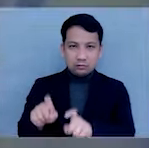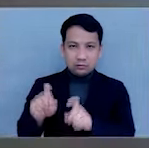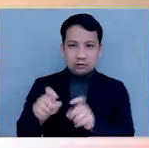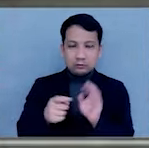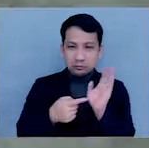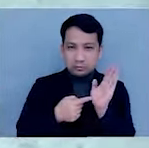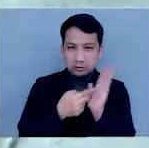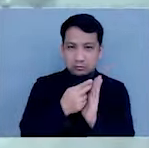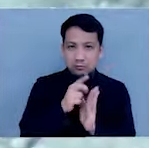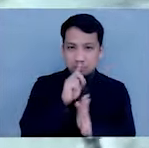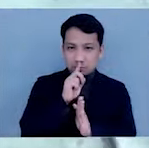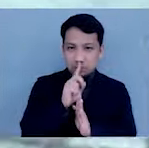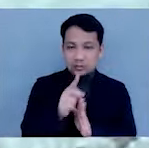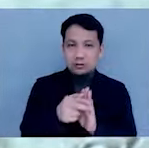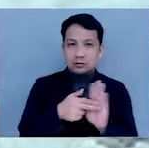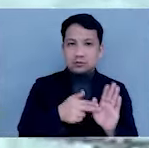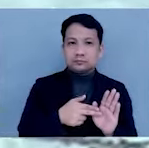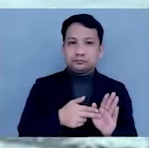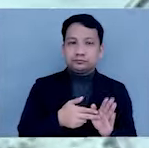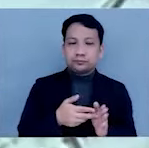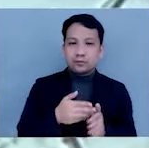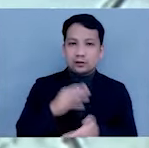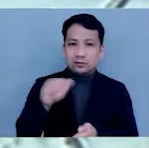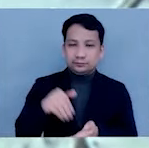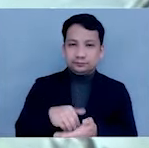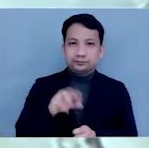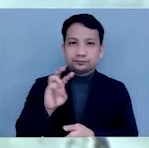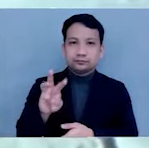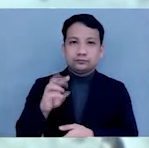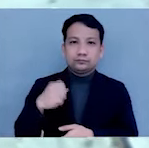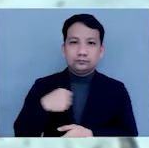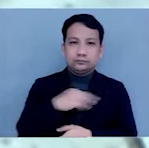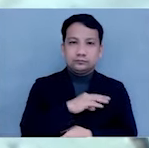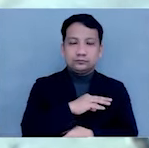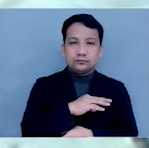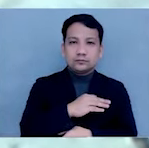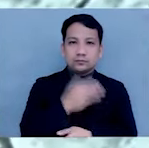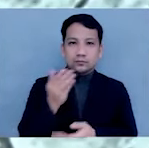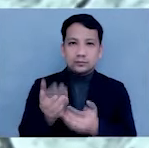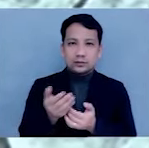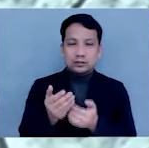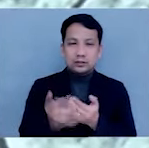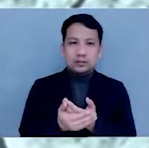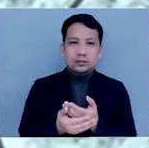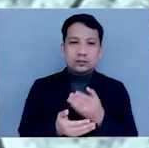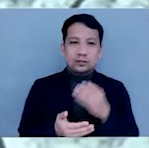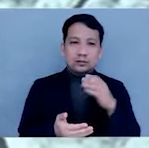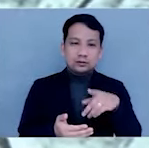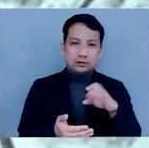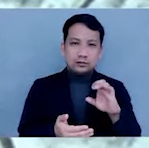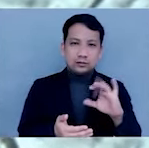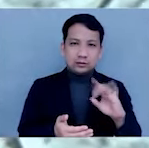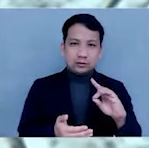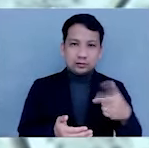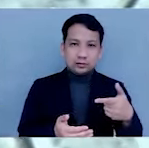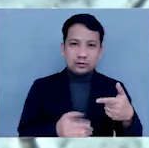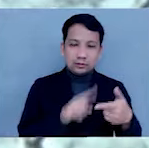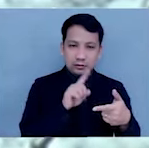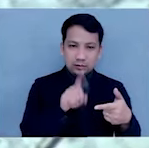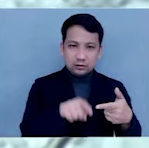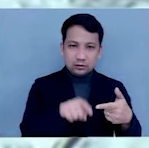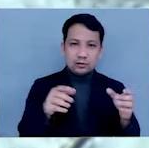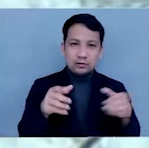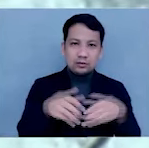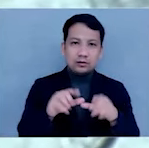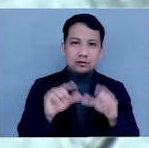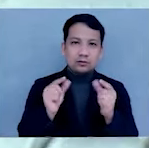witness. Samantala, anim na personalidad ang kakasuhan ng PNP-CIDG matapos mabanggit sa Quad Committee kaugnay